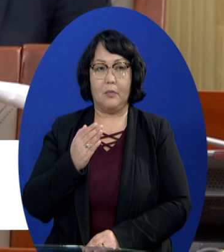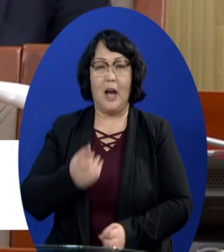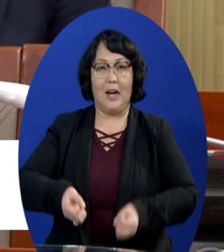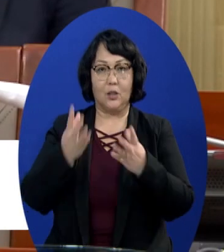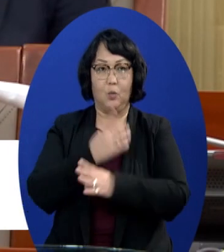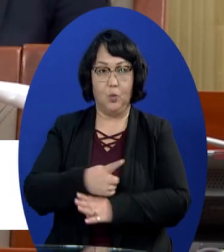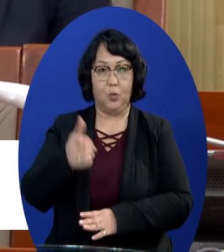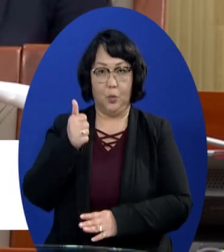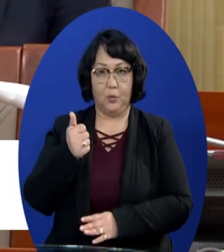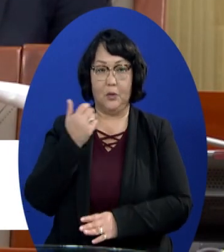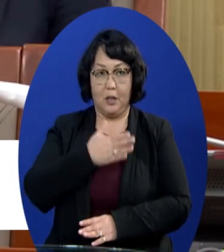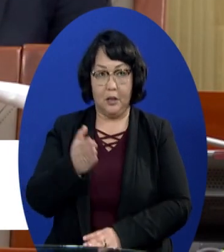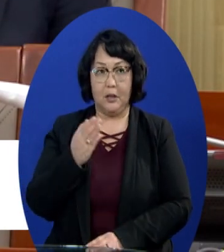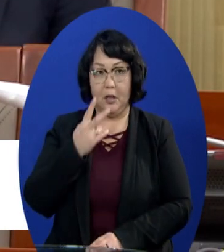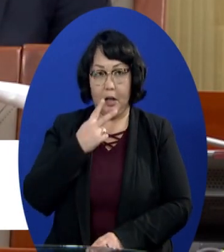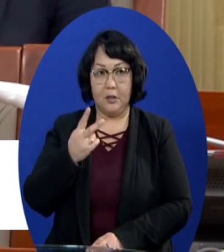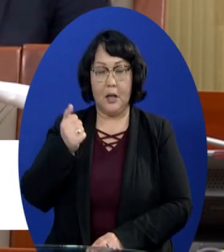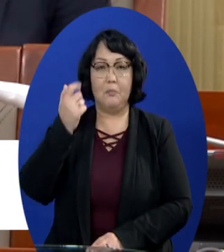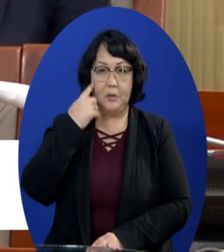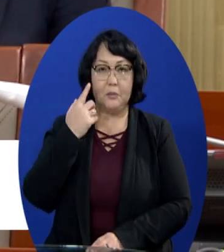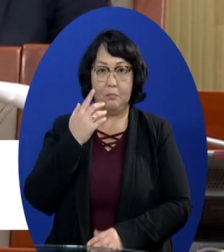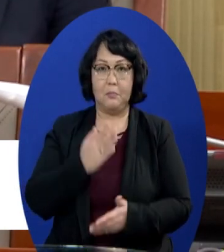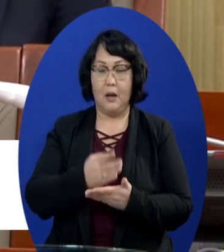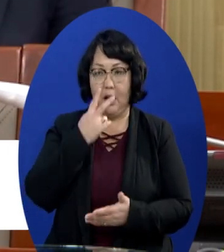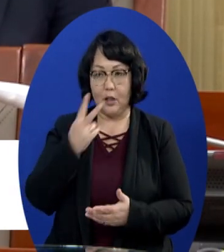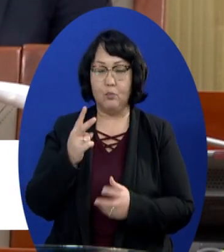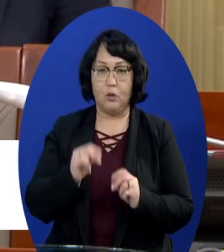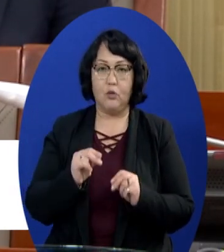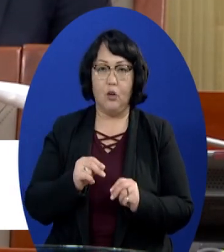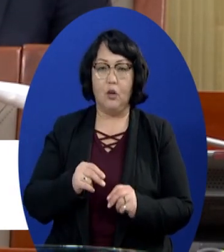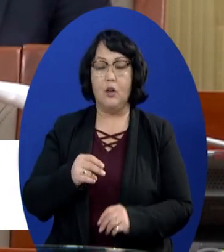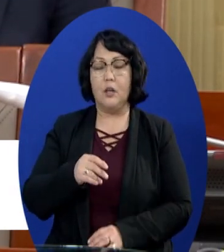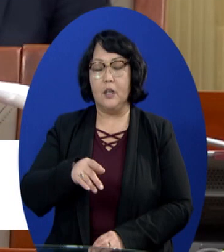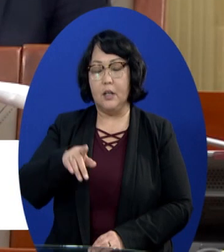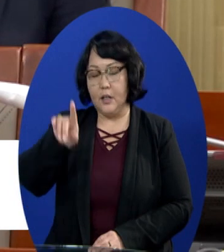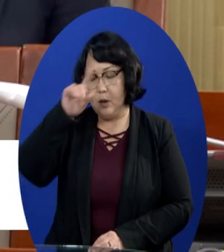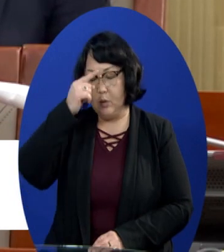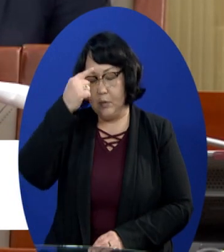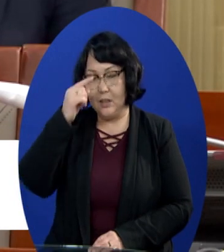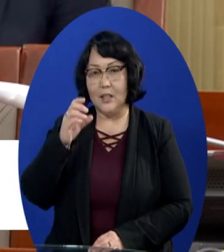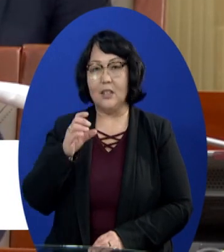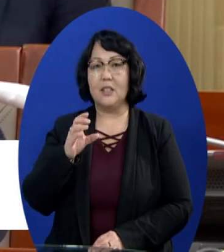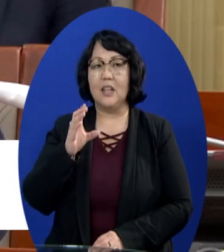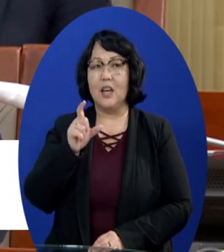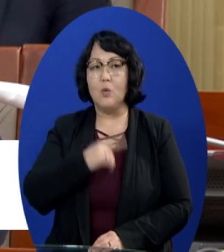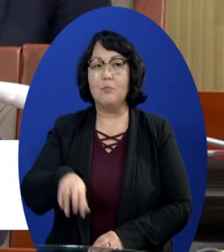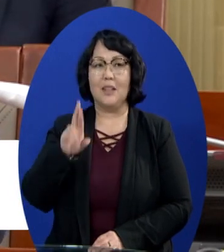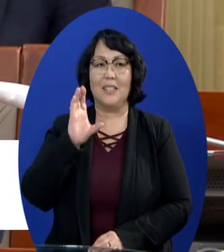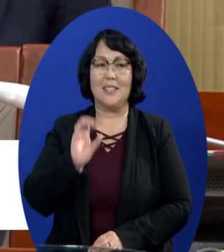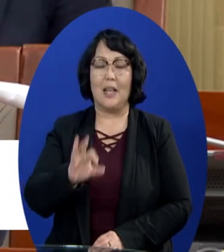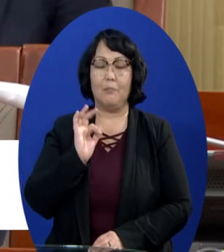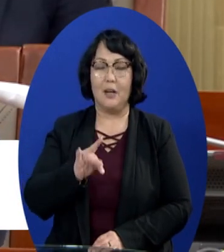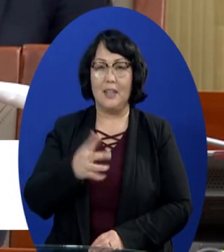гарсан үр дүнгүүдээс харж болноо. Эрүүл мэндийн салбарынхны хувь 57 мянган